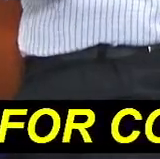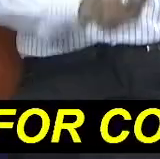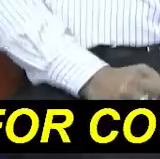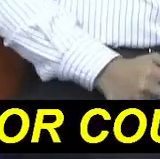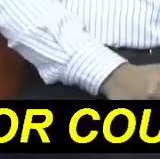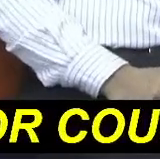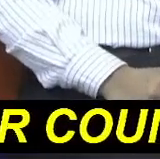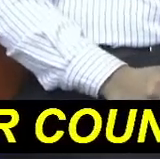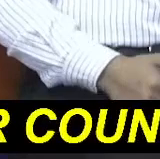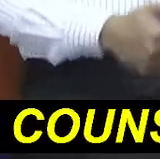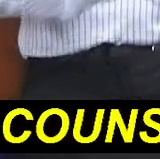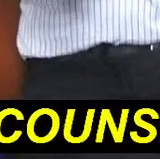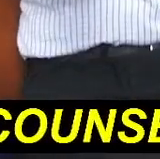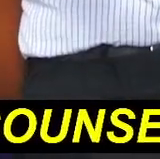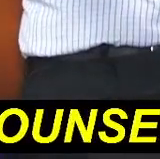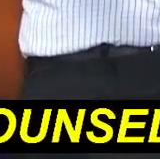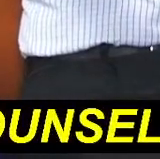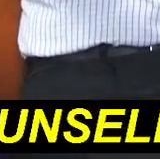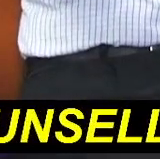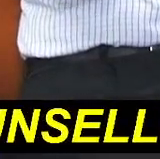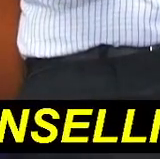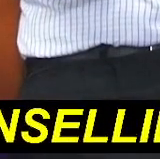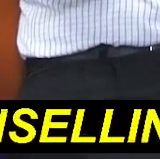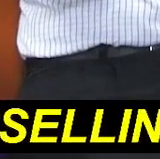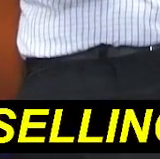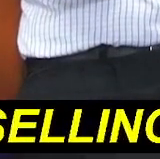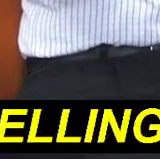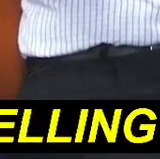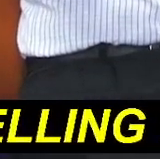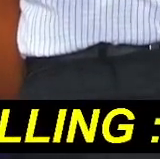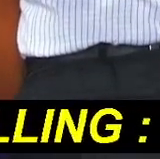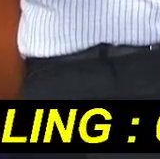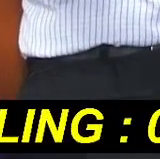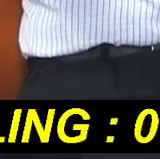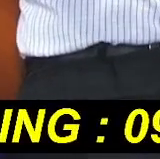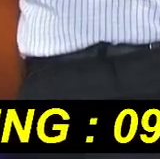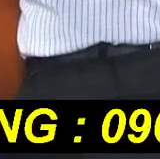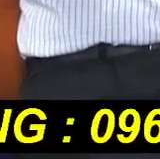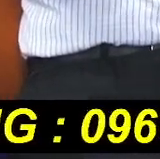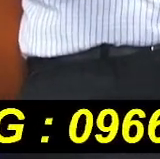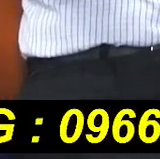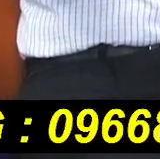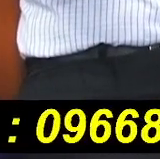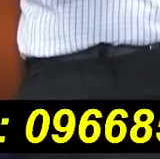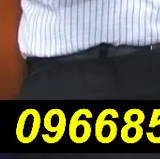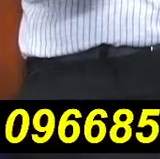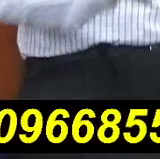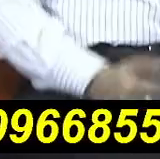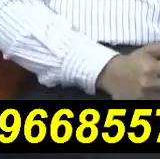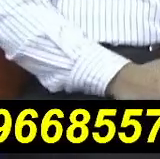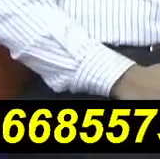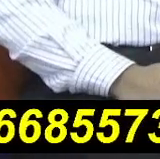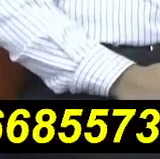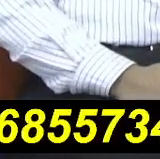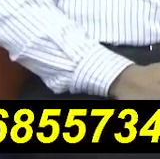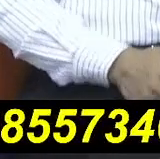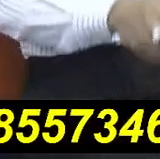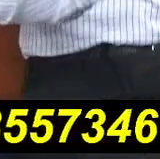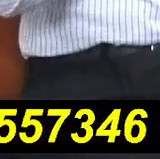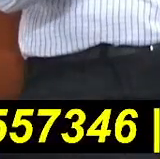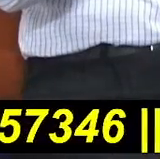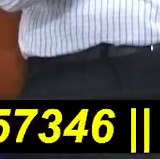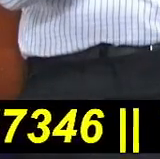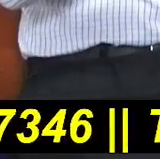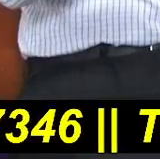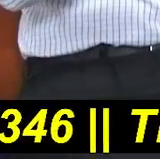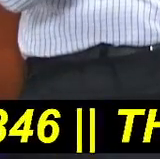pag-aalinlangan Bakit Tama ung effort and of course your money Yeah ' ba Kaya nga